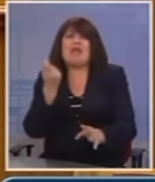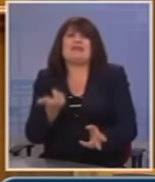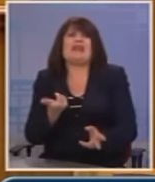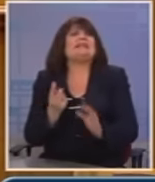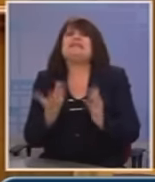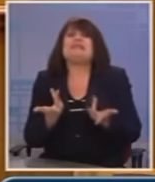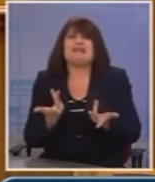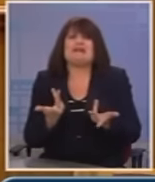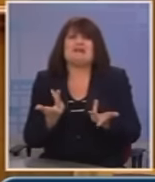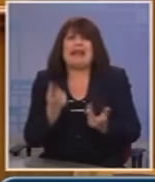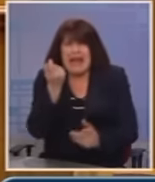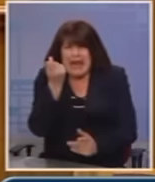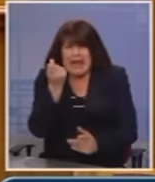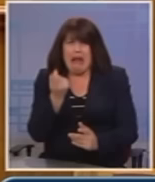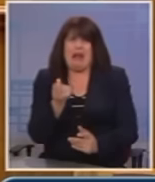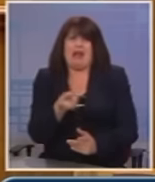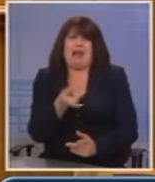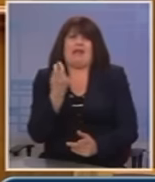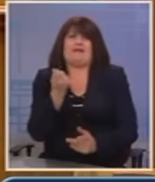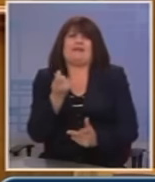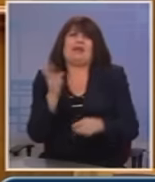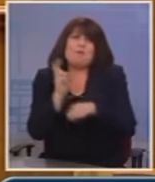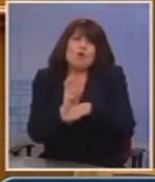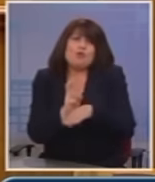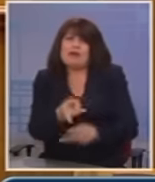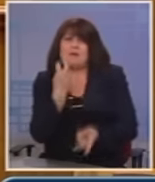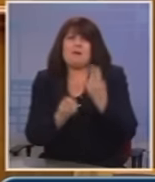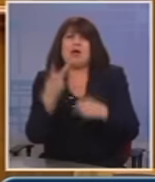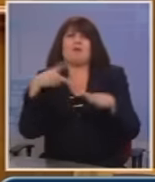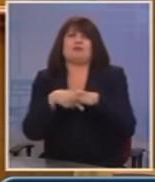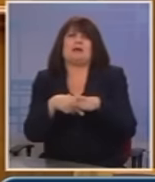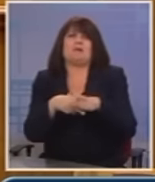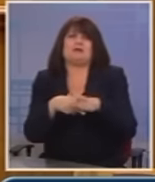τι, τα λιγοστά χρήματα που τους έχουν απομείνει.